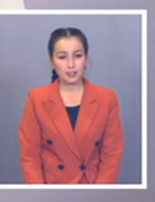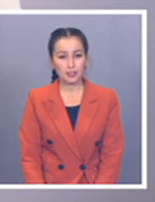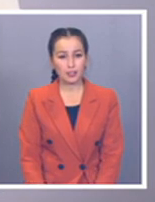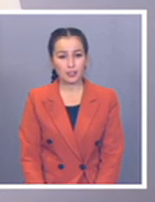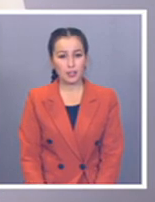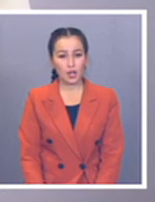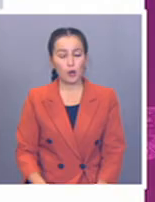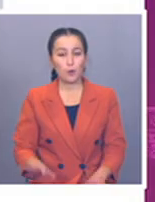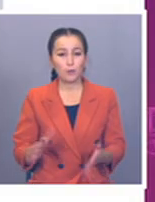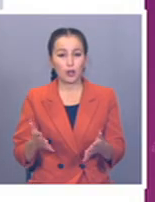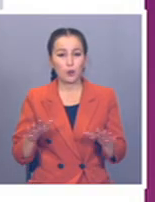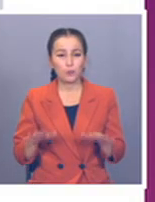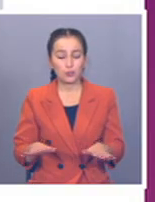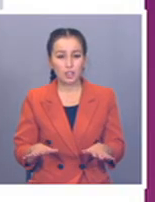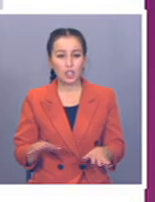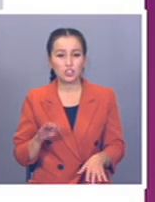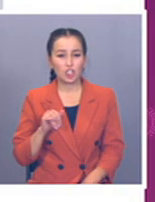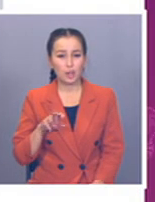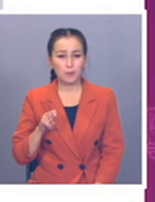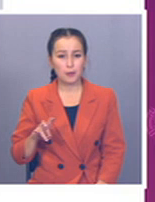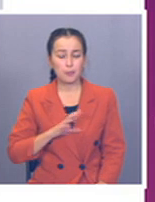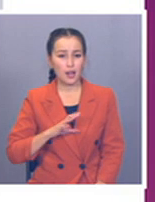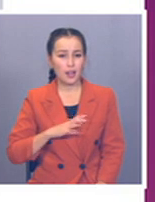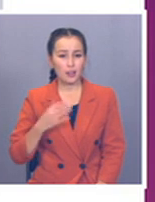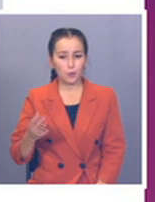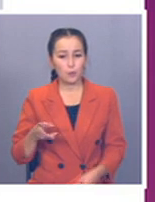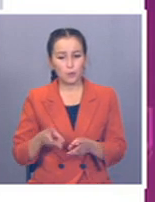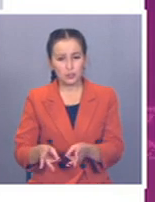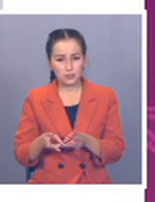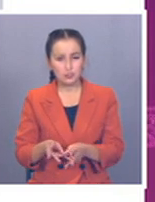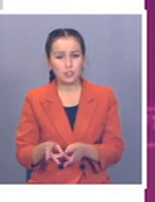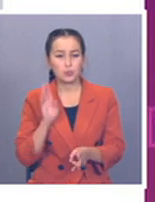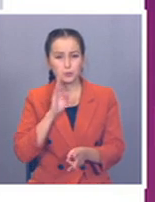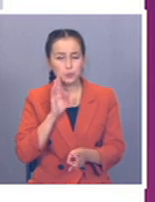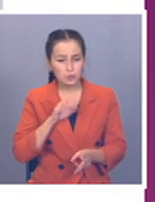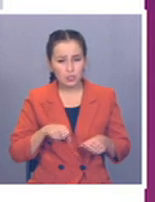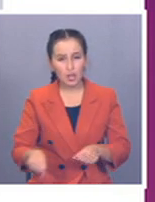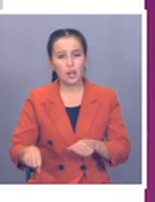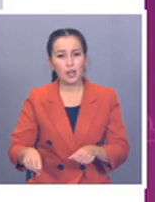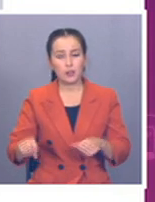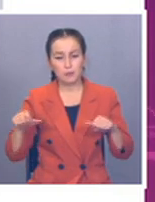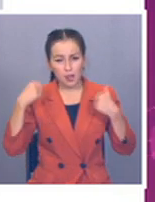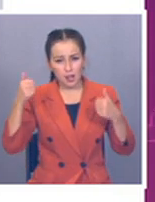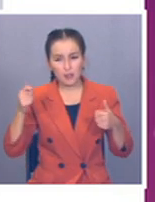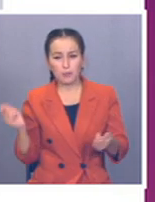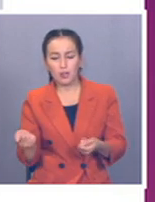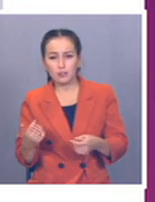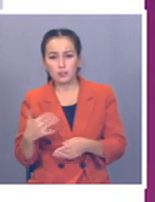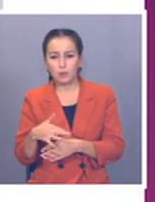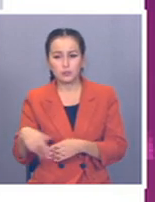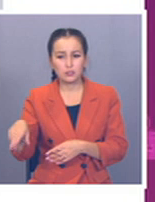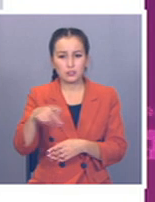Оқиға орны. Жаман байдың отынын жарып, суын тасып, малын бағып, үй бетін көрмейтін.